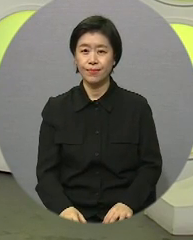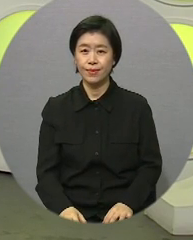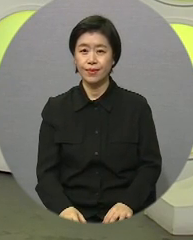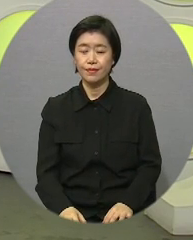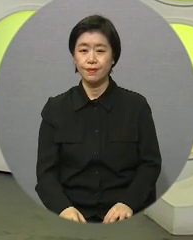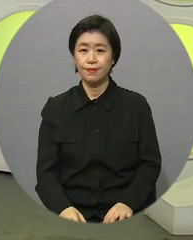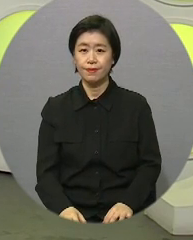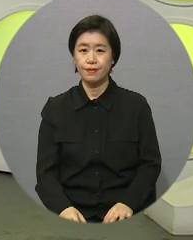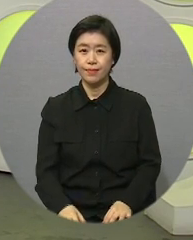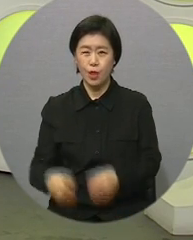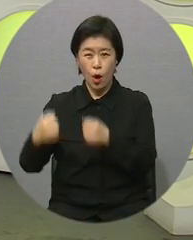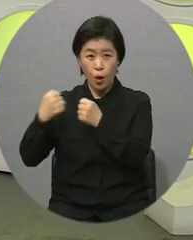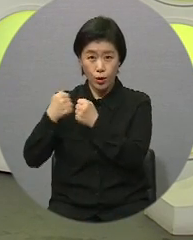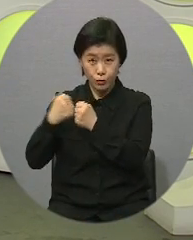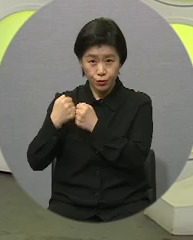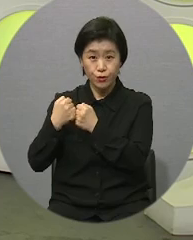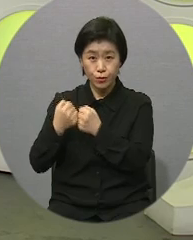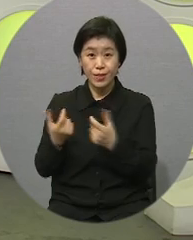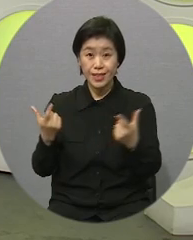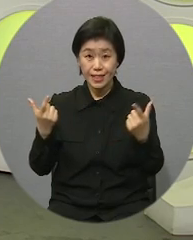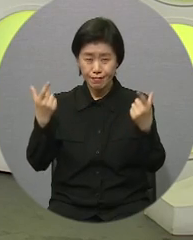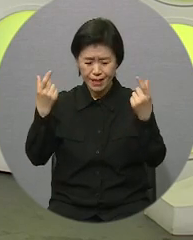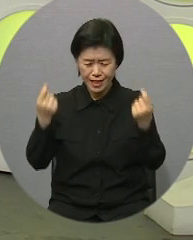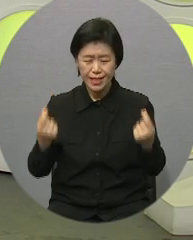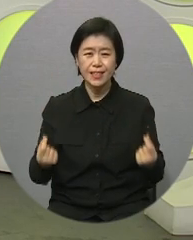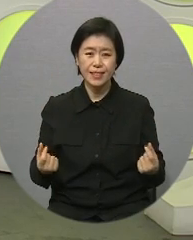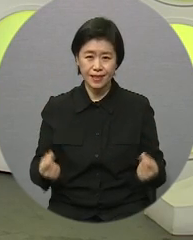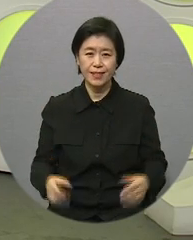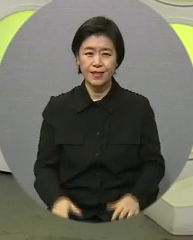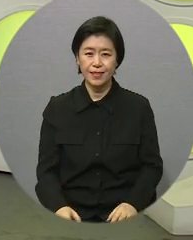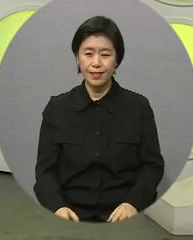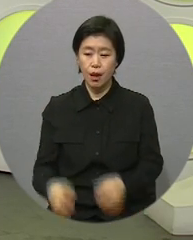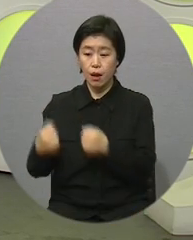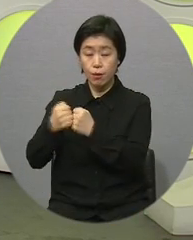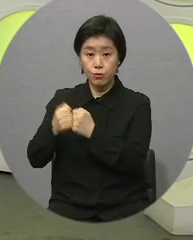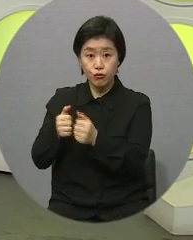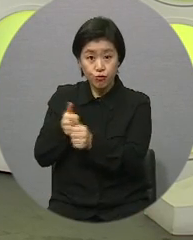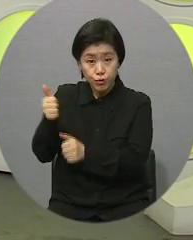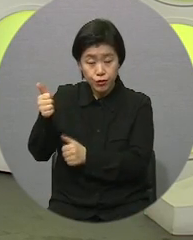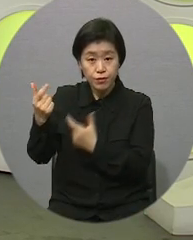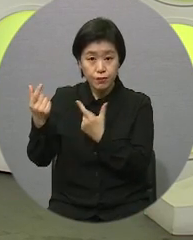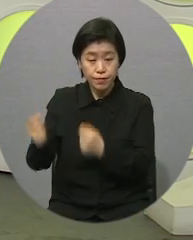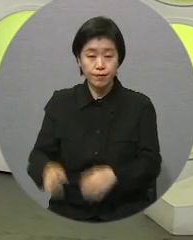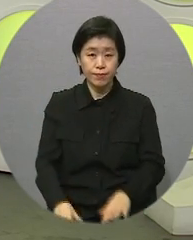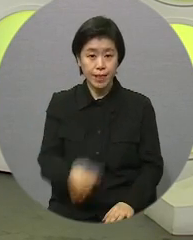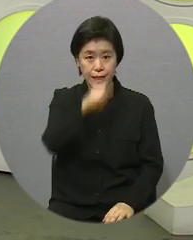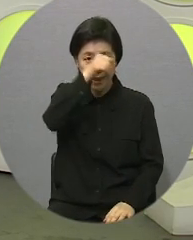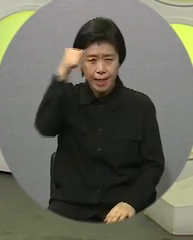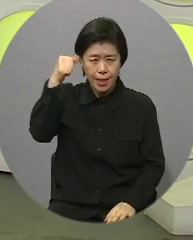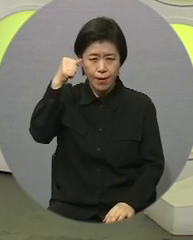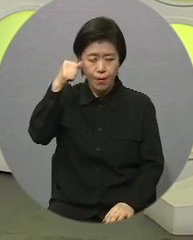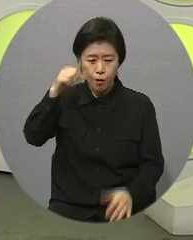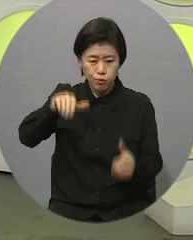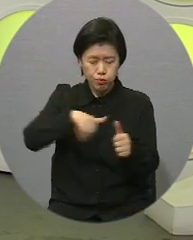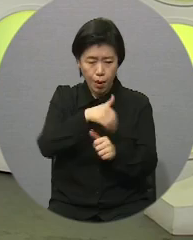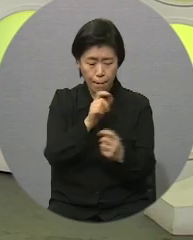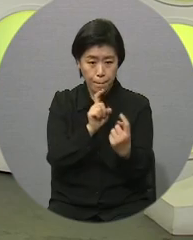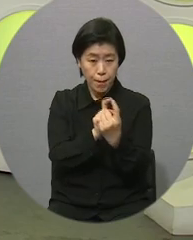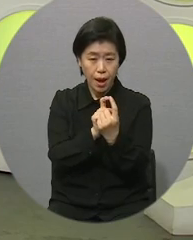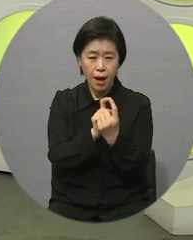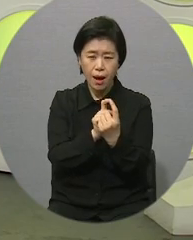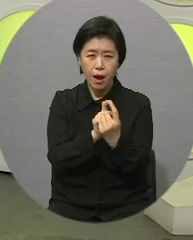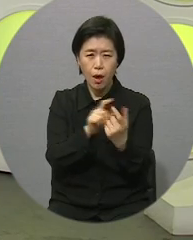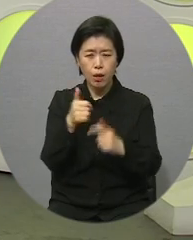운동으로이 권투에서 사전 오기의 정신으로 이겨낸 것처럼 우리의 인생도 이렇게 헤쳐 나가고 예